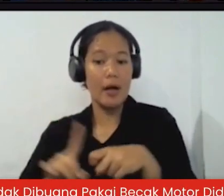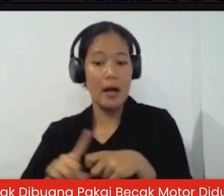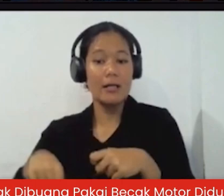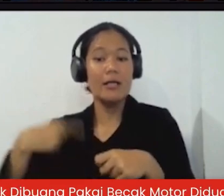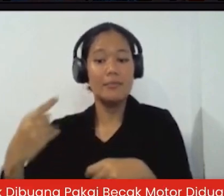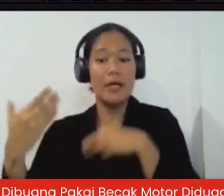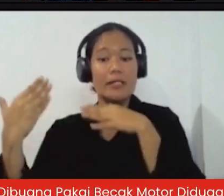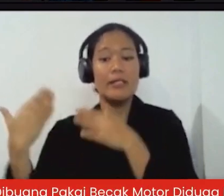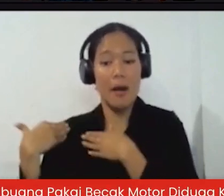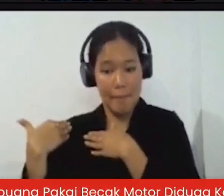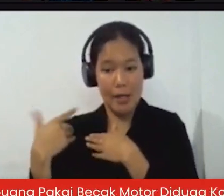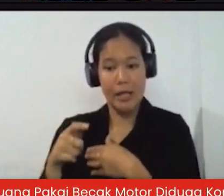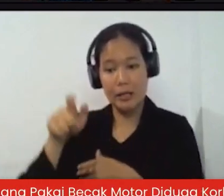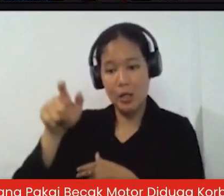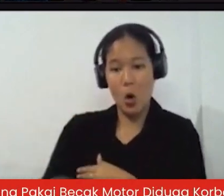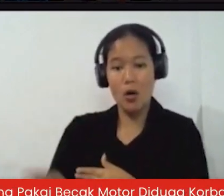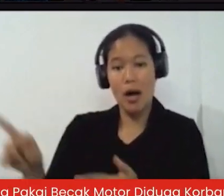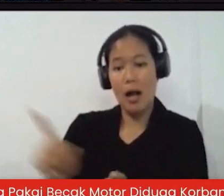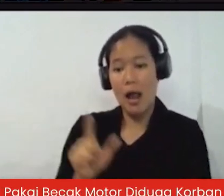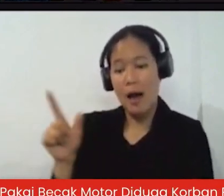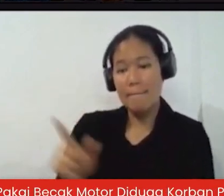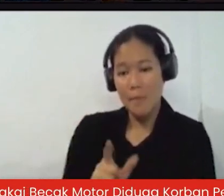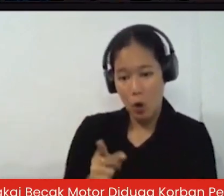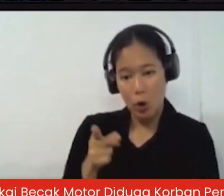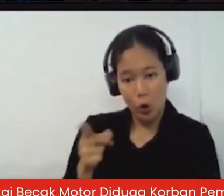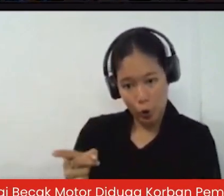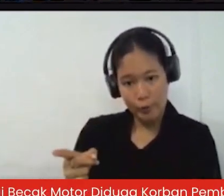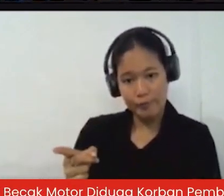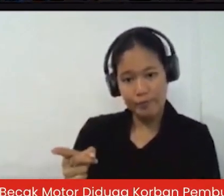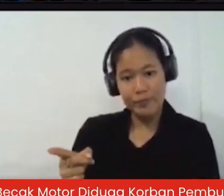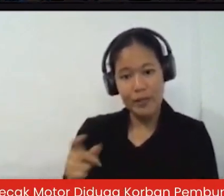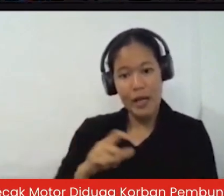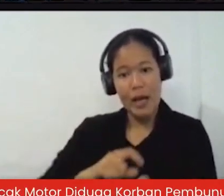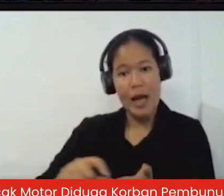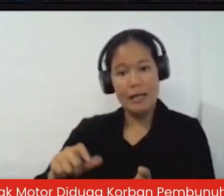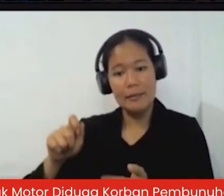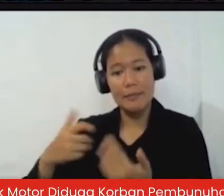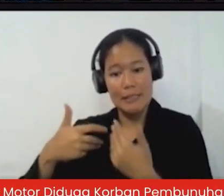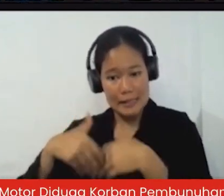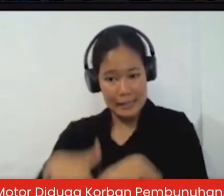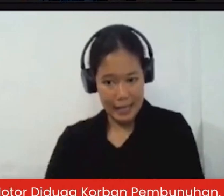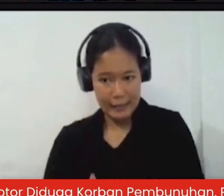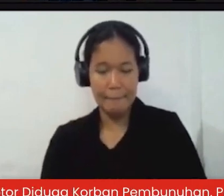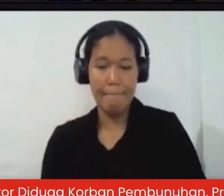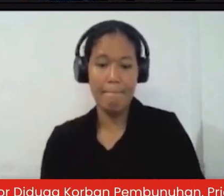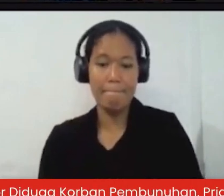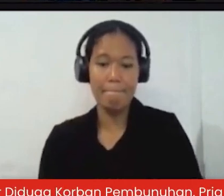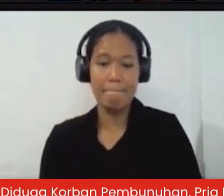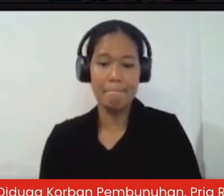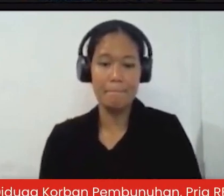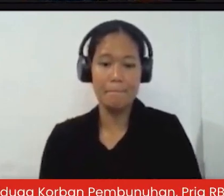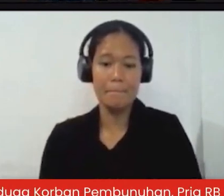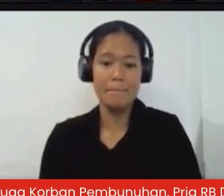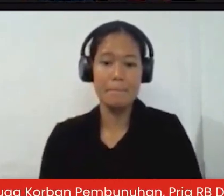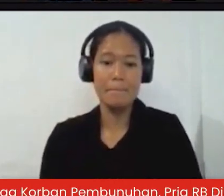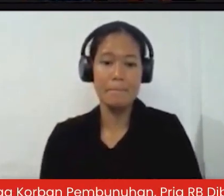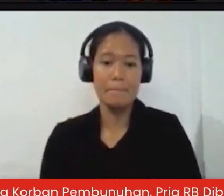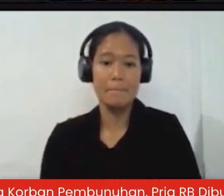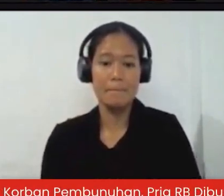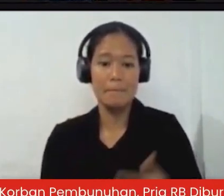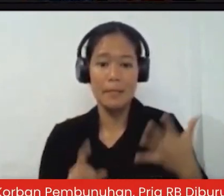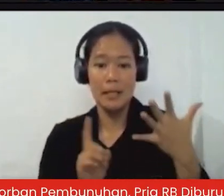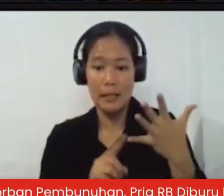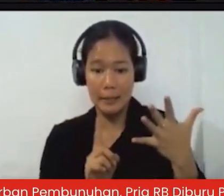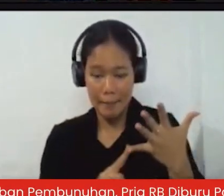sampai masa jabatan Hakim terlapor sebagai hakim konstitusi berakhir lima